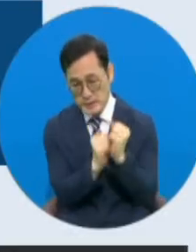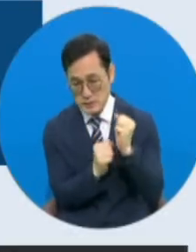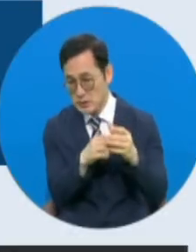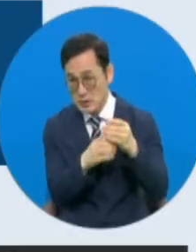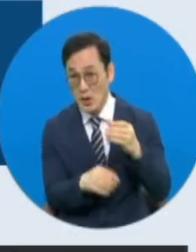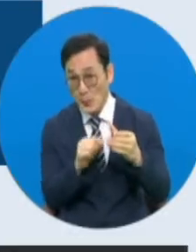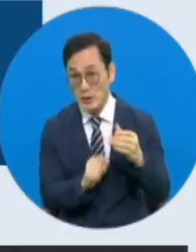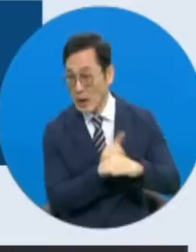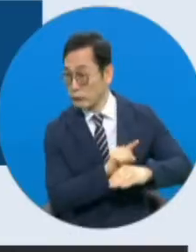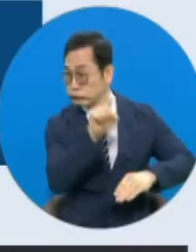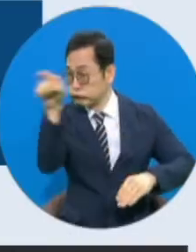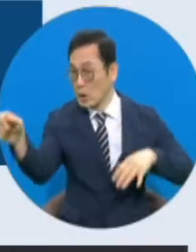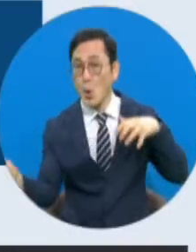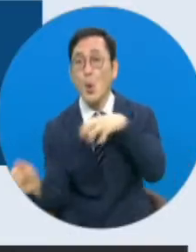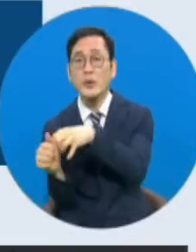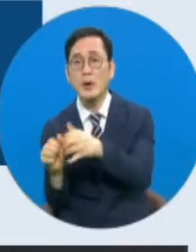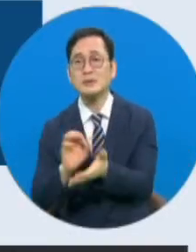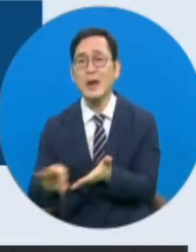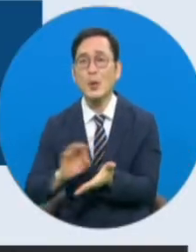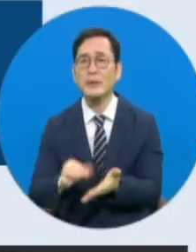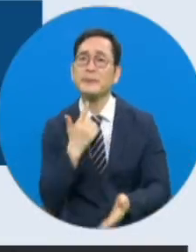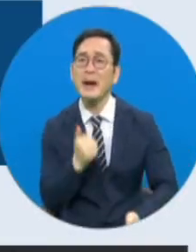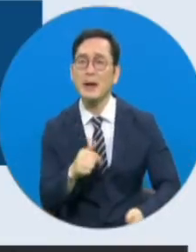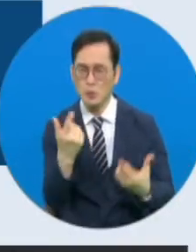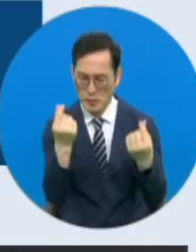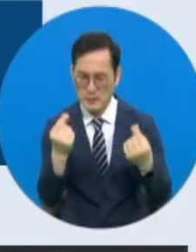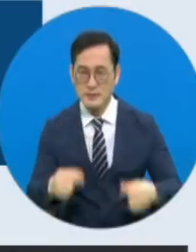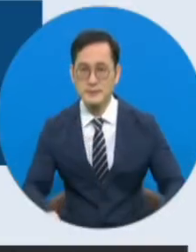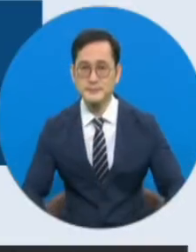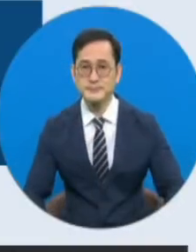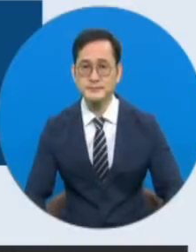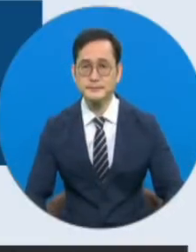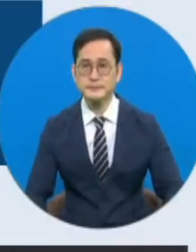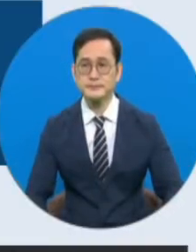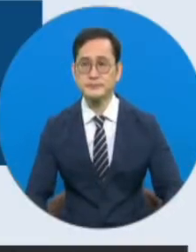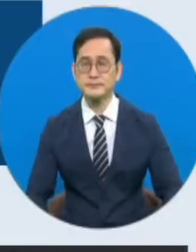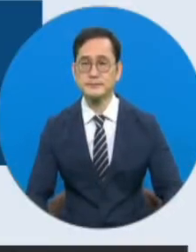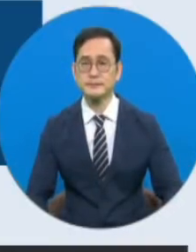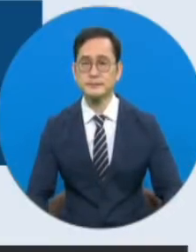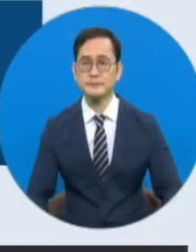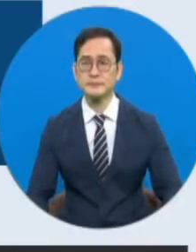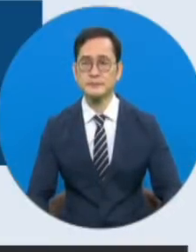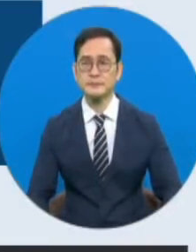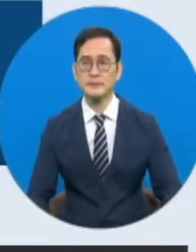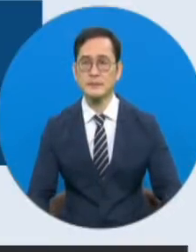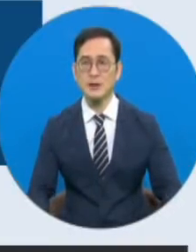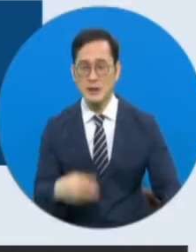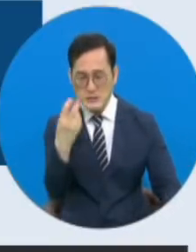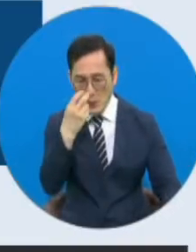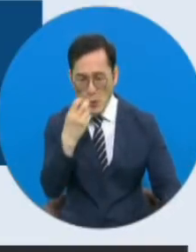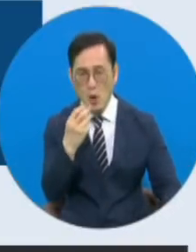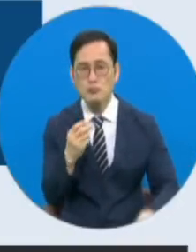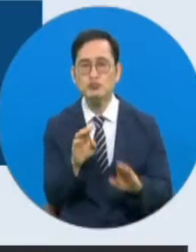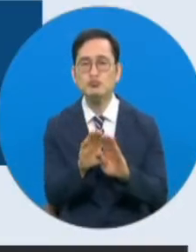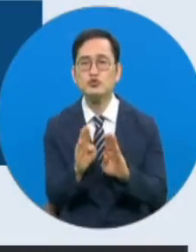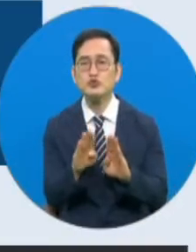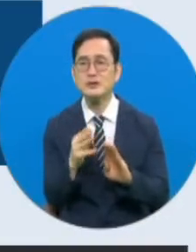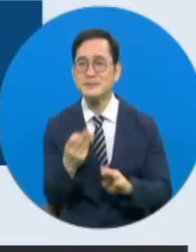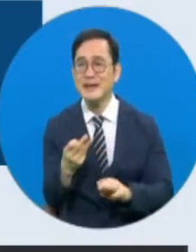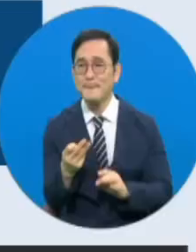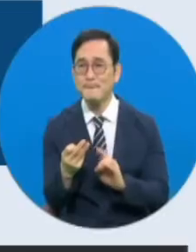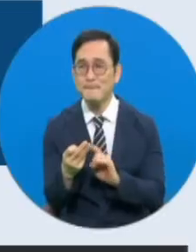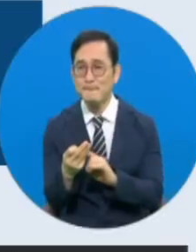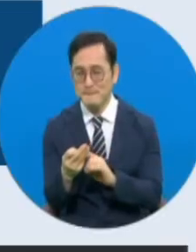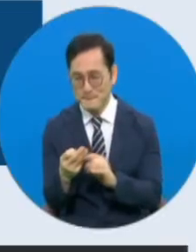ICBM 부품과 동일하더라라는 전문가들의 지적이 나옵니다 점검문 13 글자 과거 북한이 공개한 icbm에서도 식별이 됐다